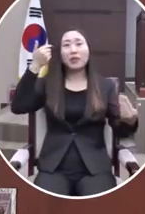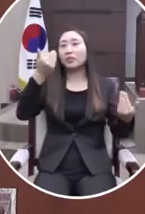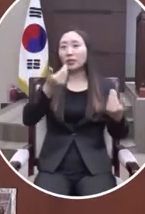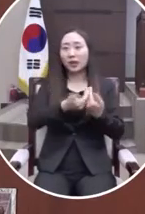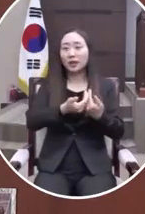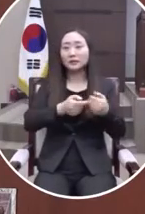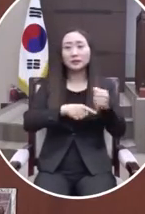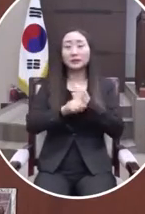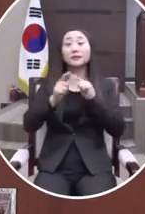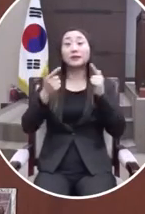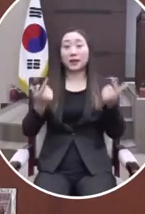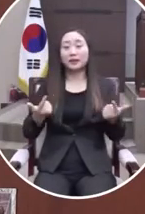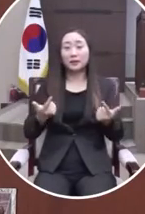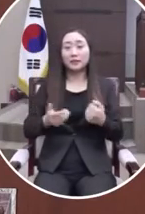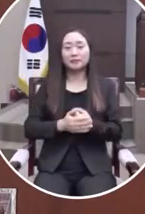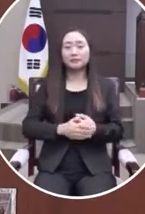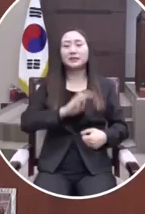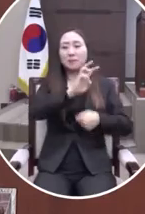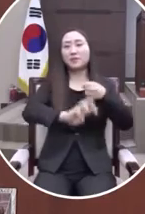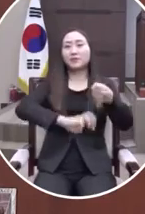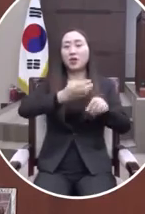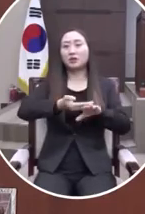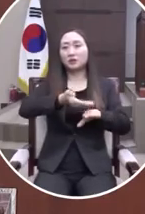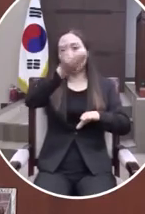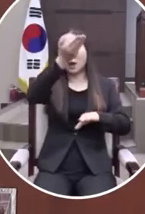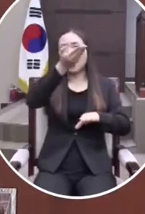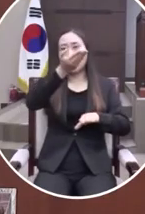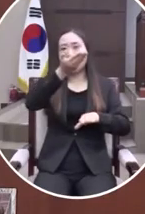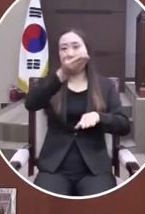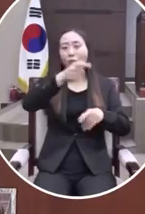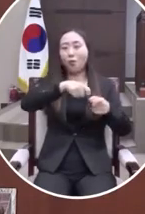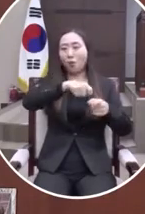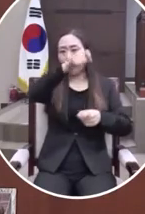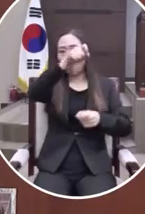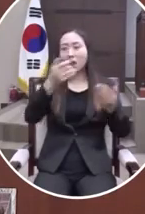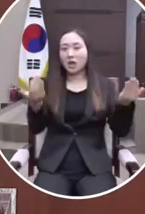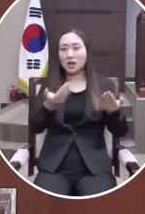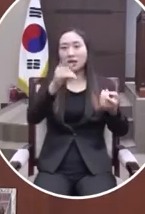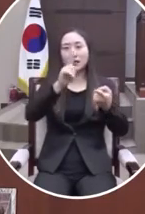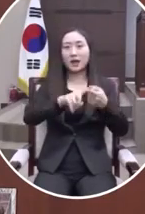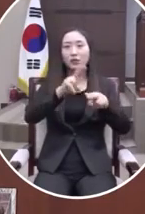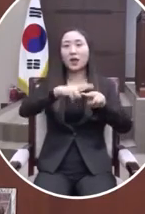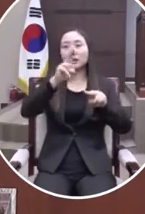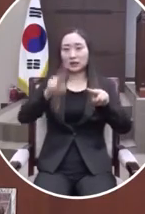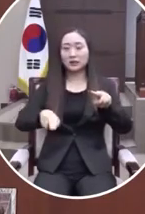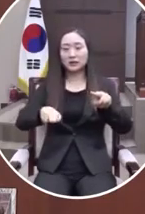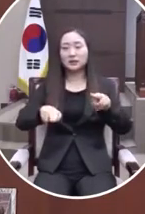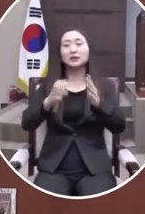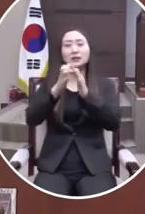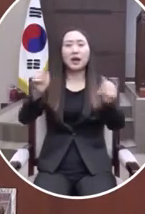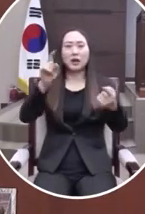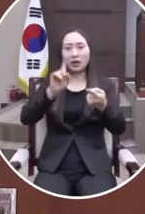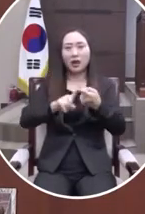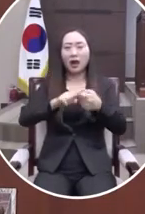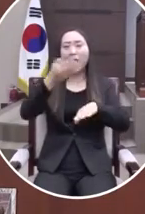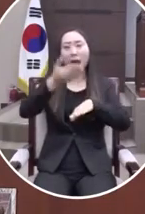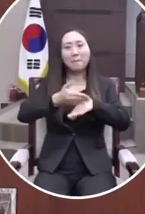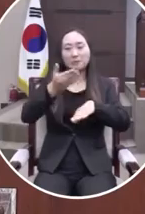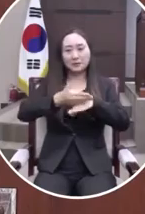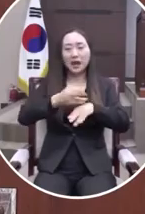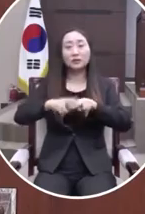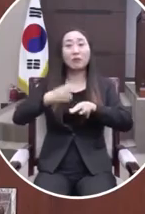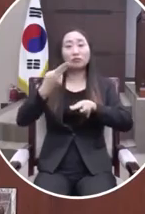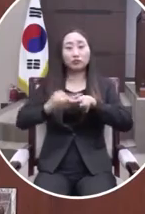반대하는 것만은 아닙니다. 30년 이상 오랜 기간 근무한 퇴직자들을 위해 적절한 수준의 감사